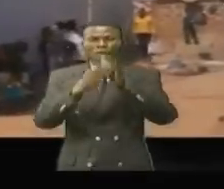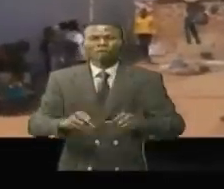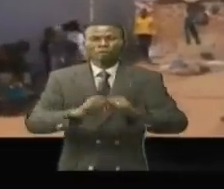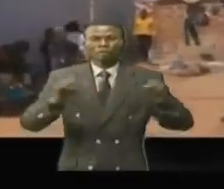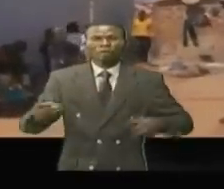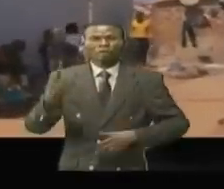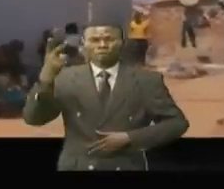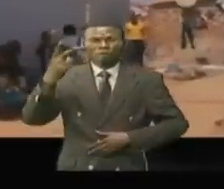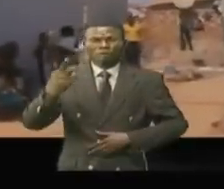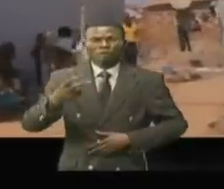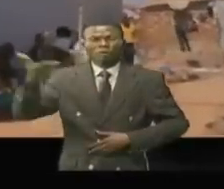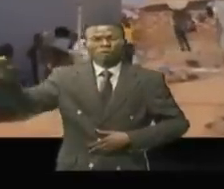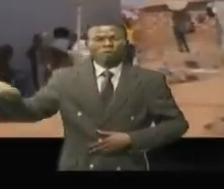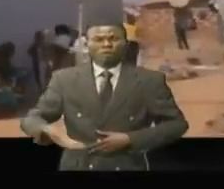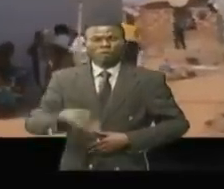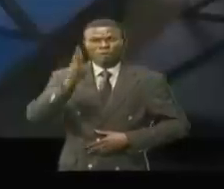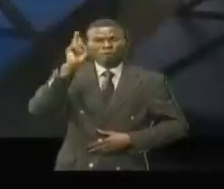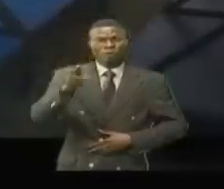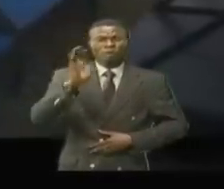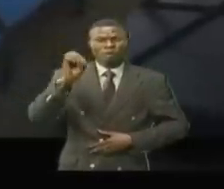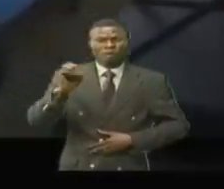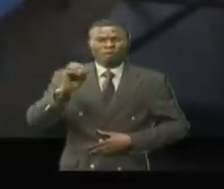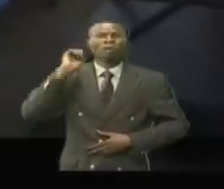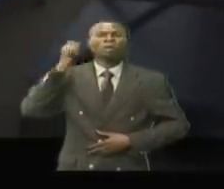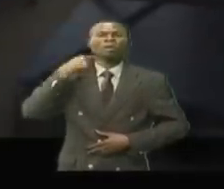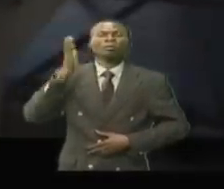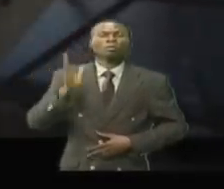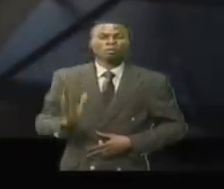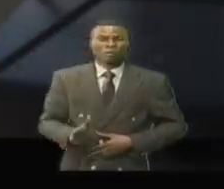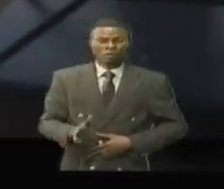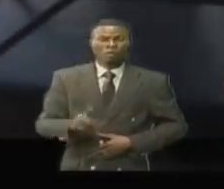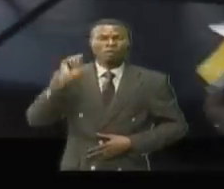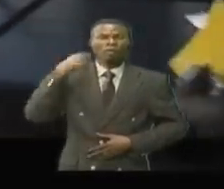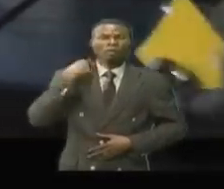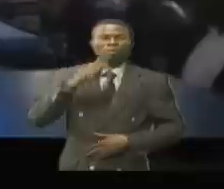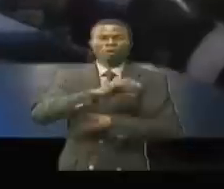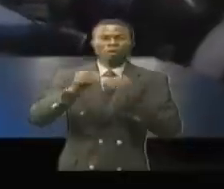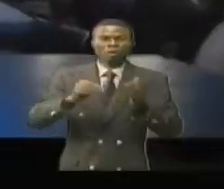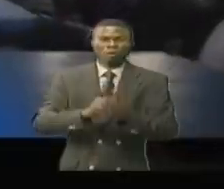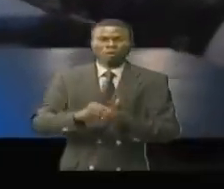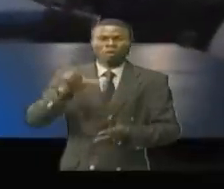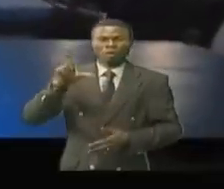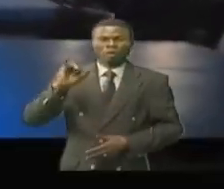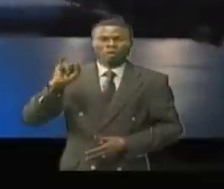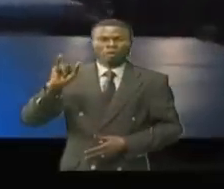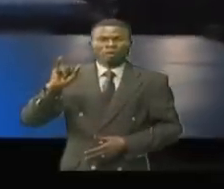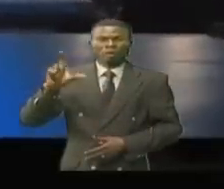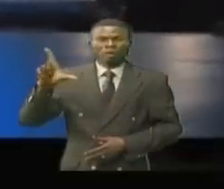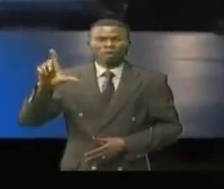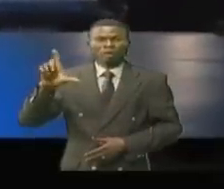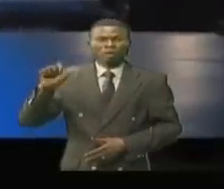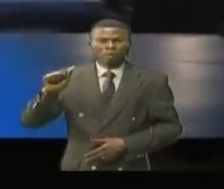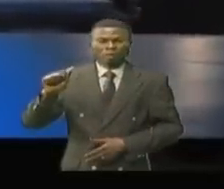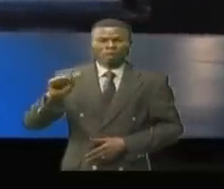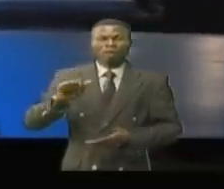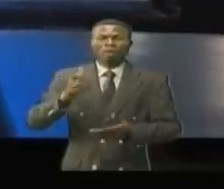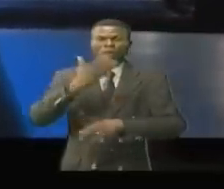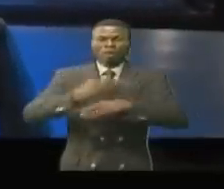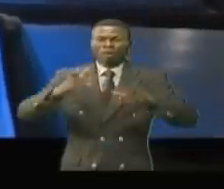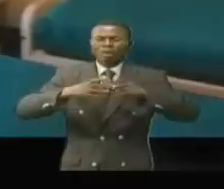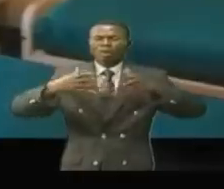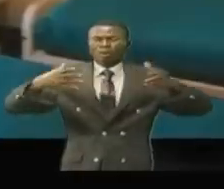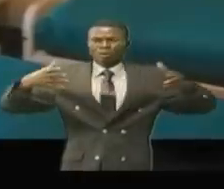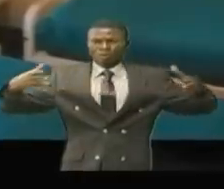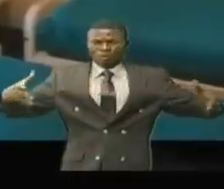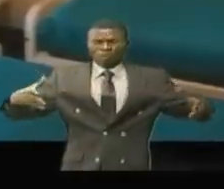capacité d'accueil de 250 pensionnaires, la prison centrale de Dilala vient d'élargir son espace avec